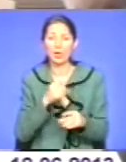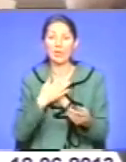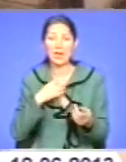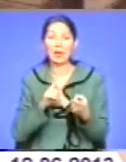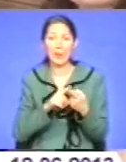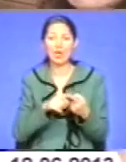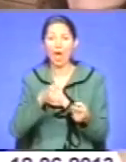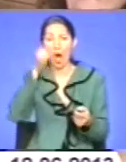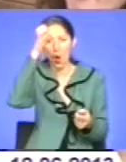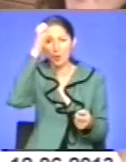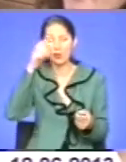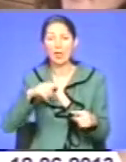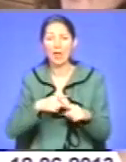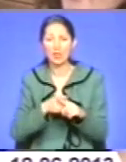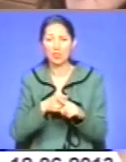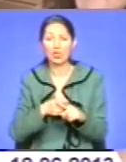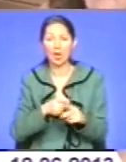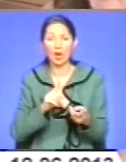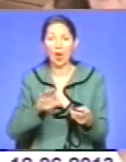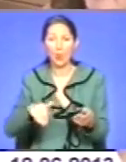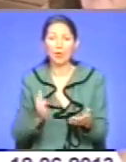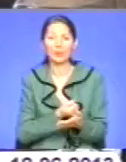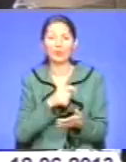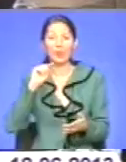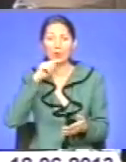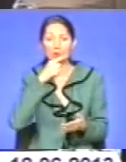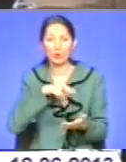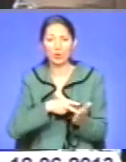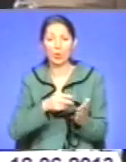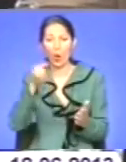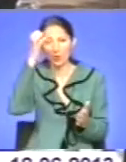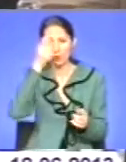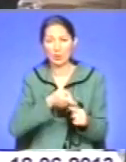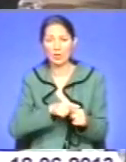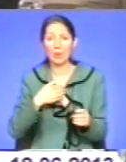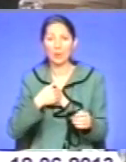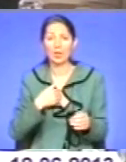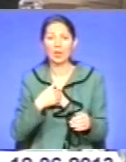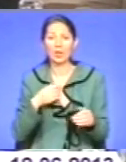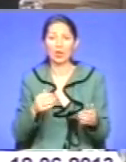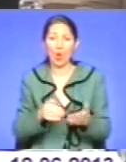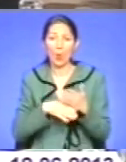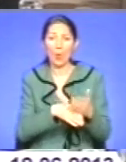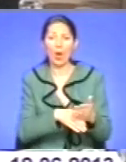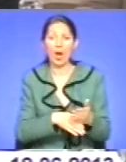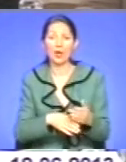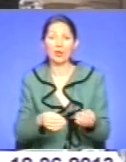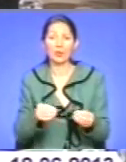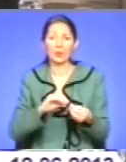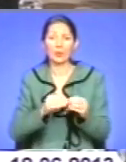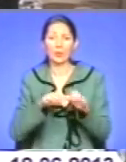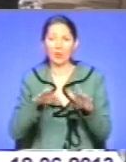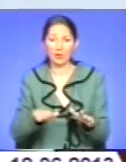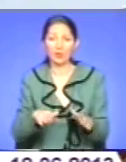потім здобув економічну. Це мені допомагає системно аналізувати проблему, продукувати нестандартні пропозиції її вирішення, каже